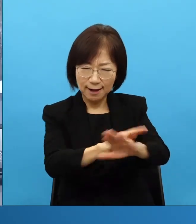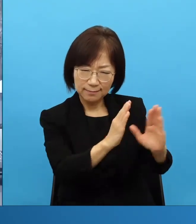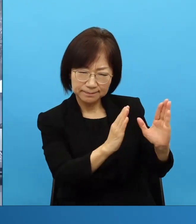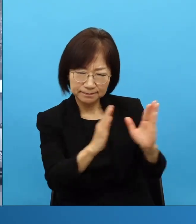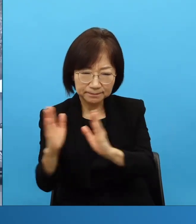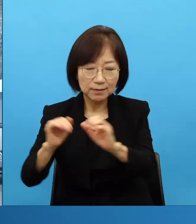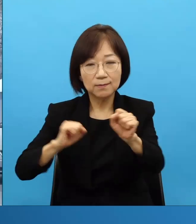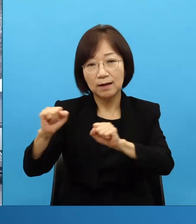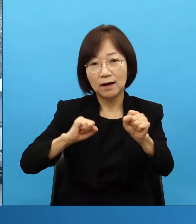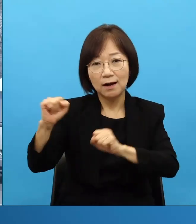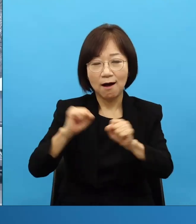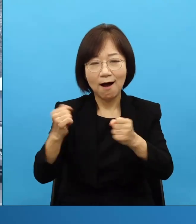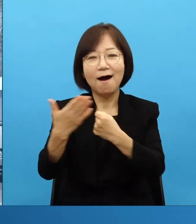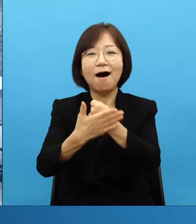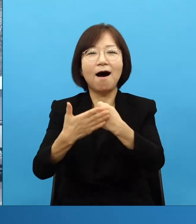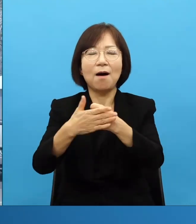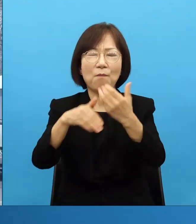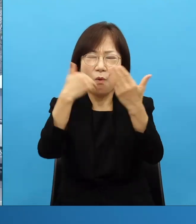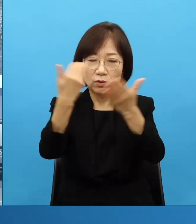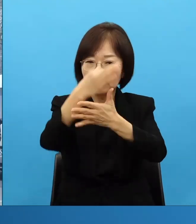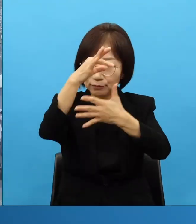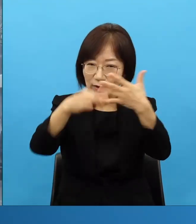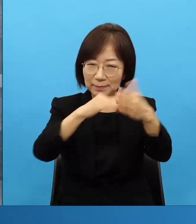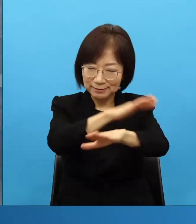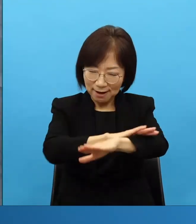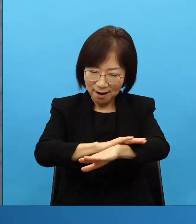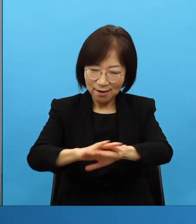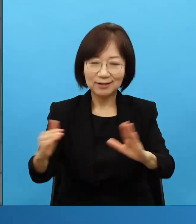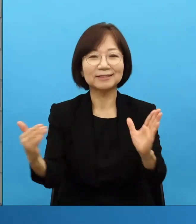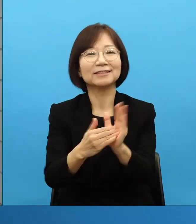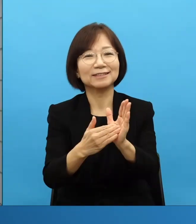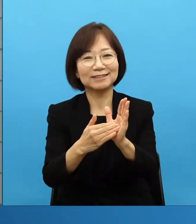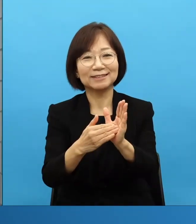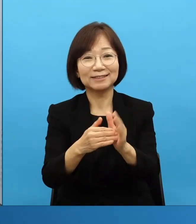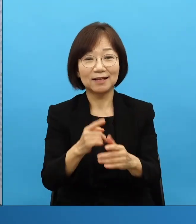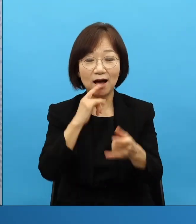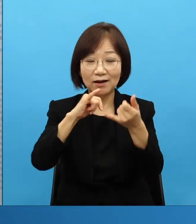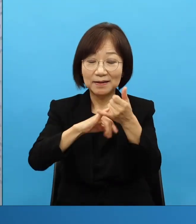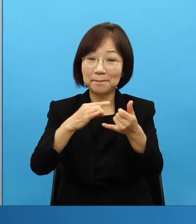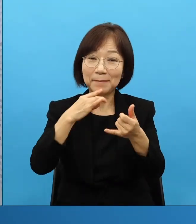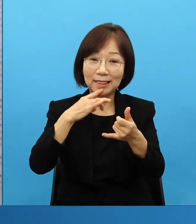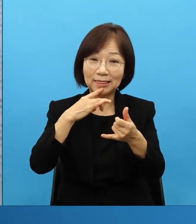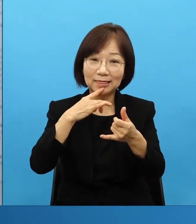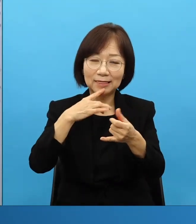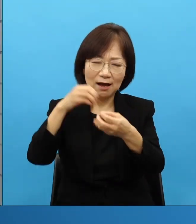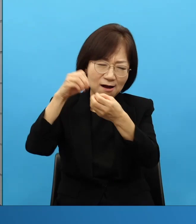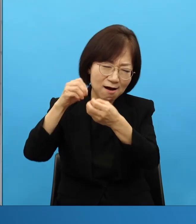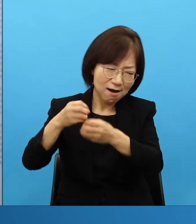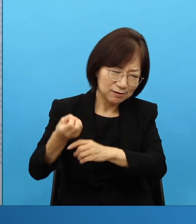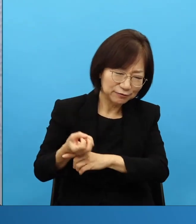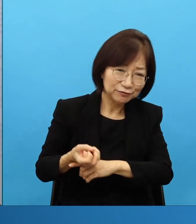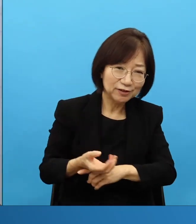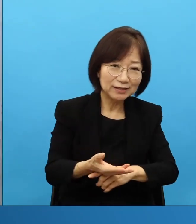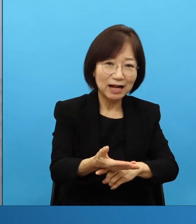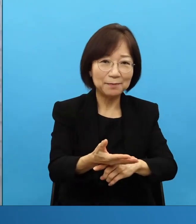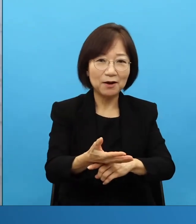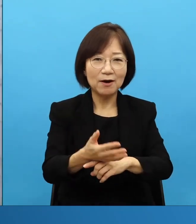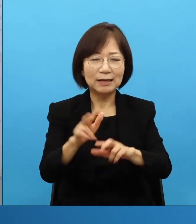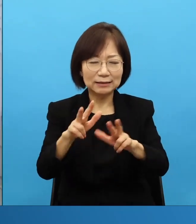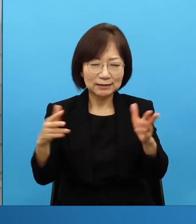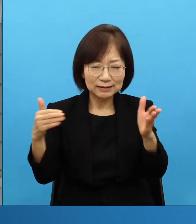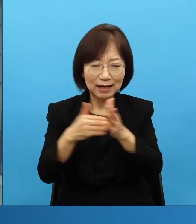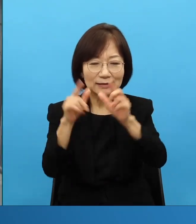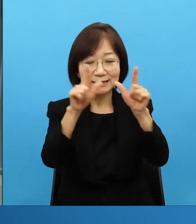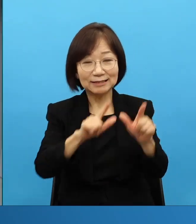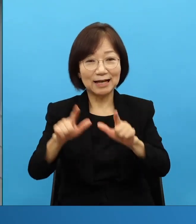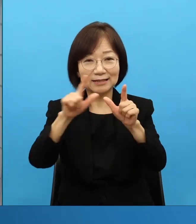덕분에 모든 일정을 무사히 마칠 수 있었습니다. 언약만 전달하며 지금까지 걸어온 믿음의 선대들, 그리고